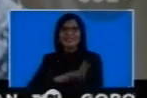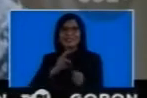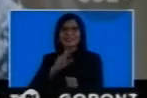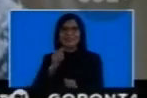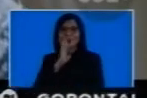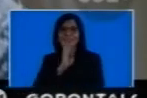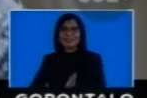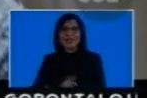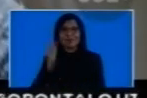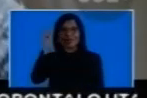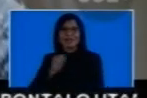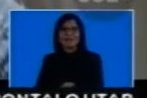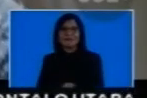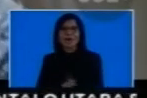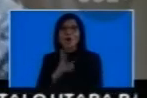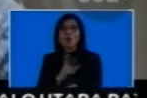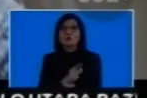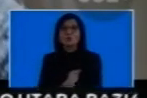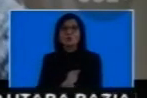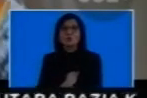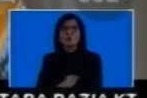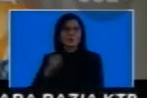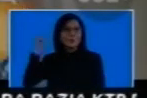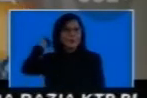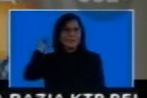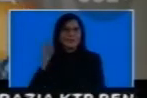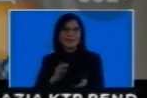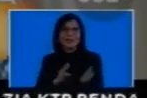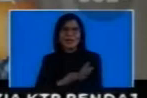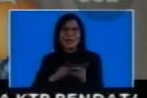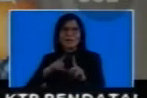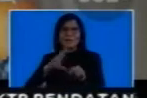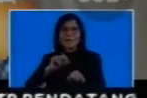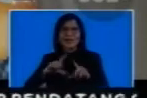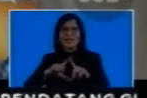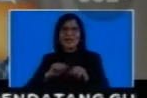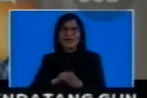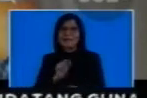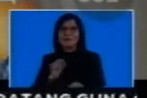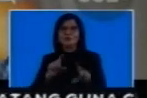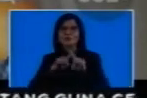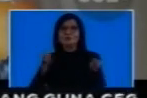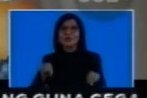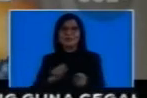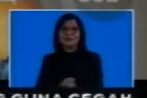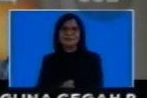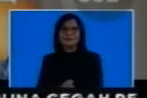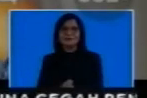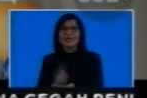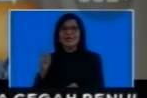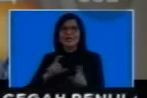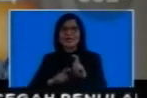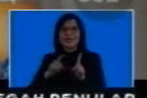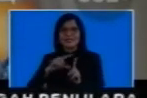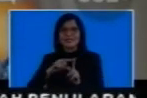Utara, di mana guru Ibu Maria Yosefina Moruk telah menulis surat